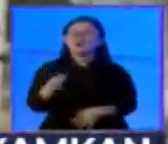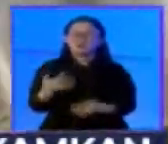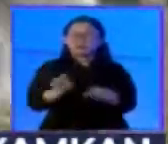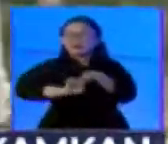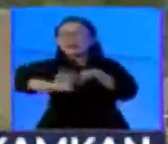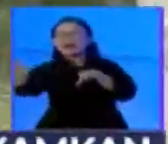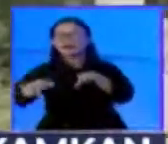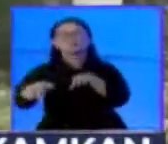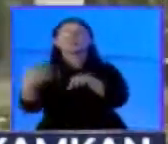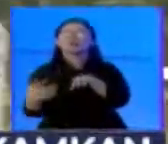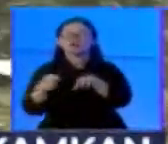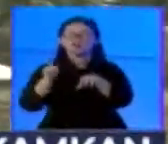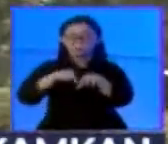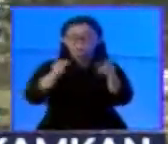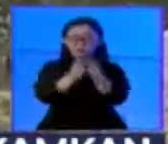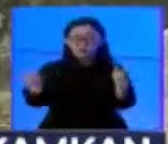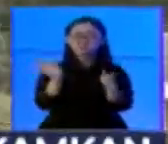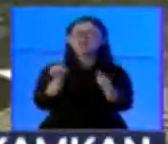kelelahan depan